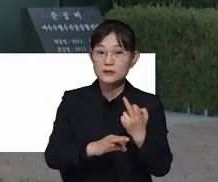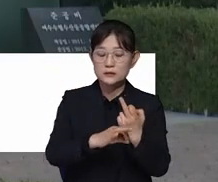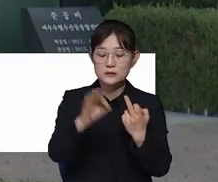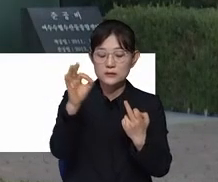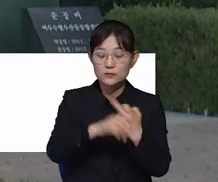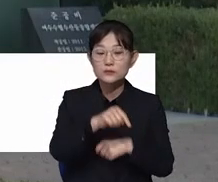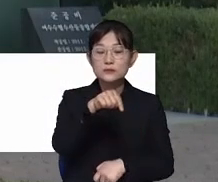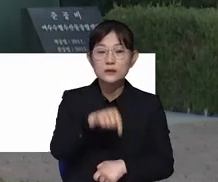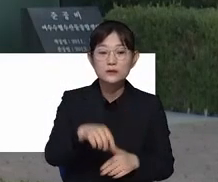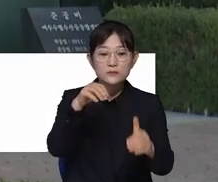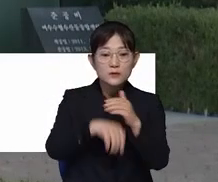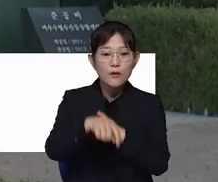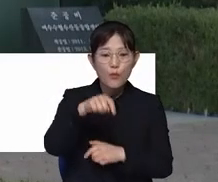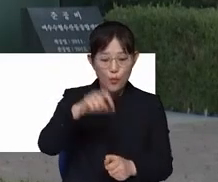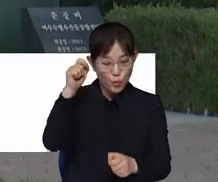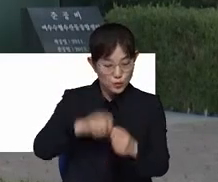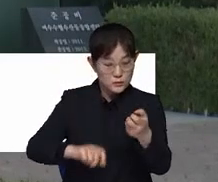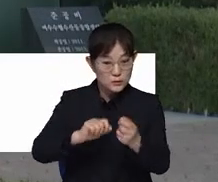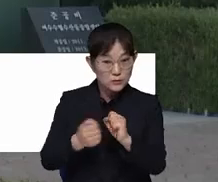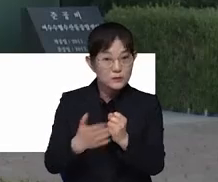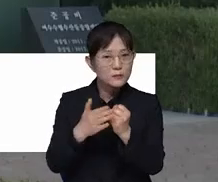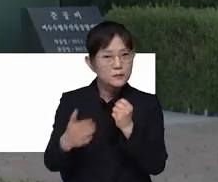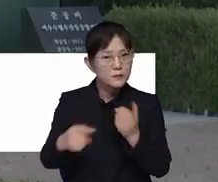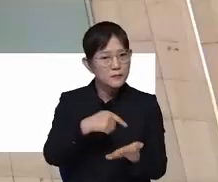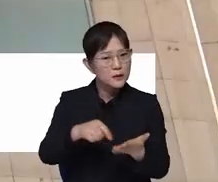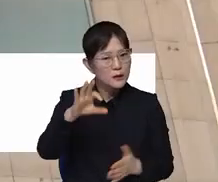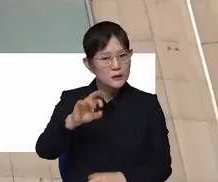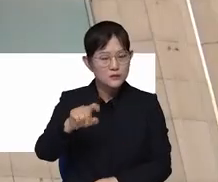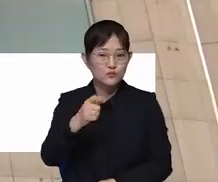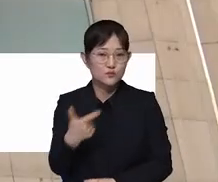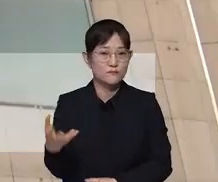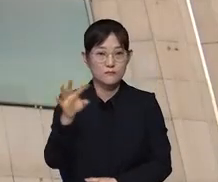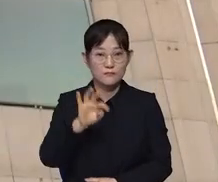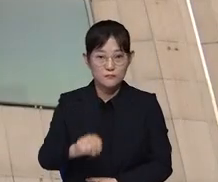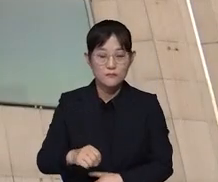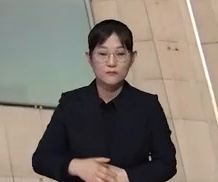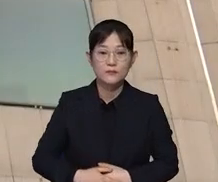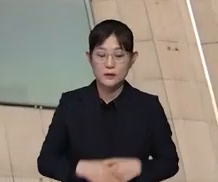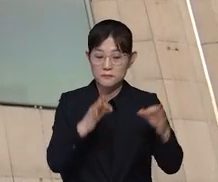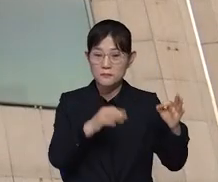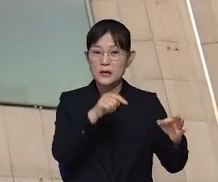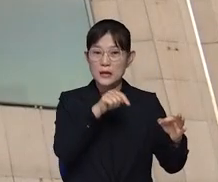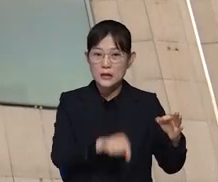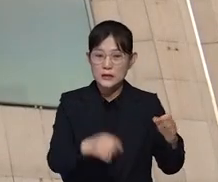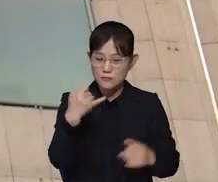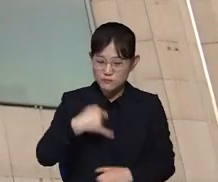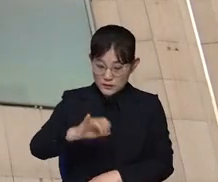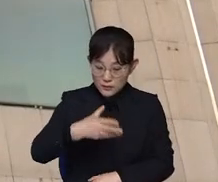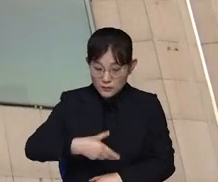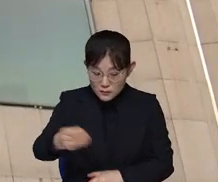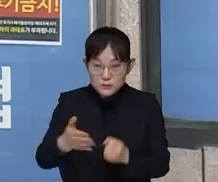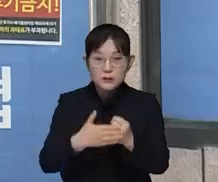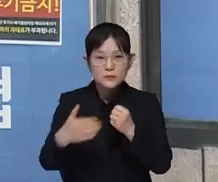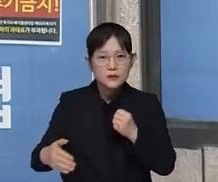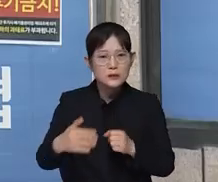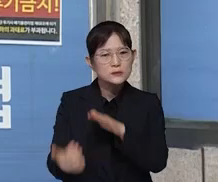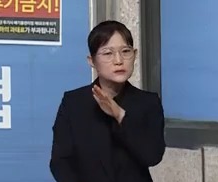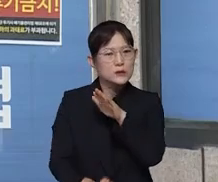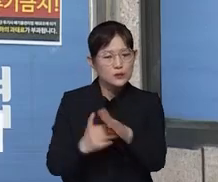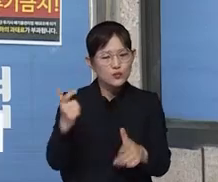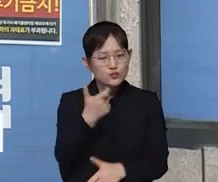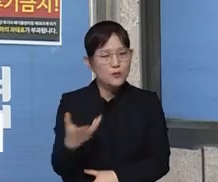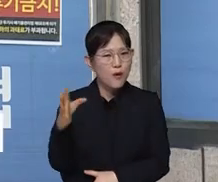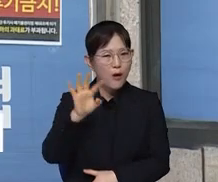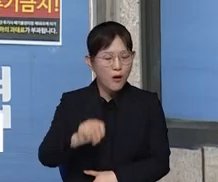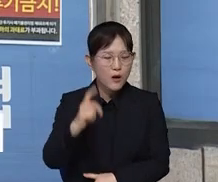보니까 설산현장이 한 16억 천 정도 되고요. 여수수협의 부실 대출로 인해 최대 60억 원대까지